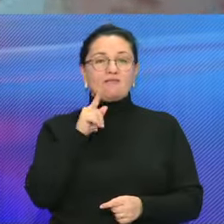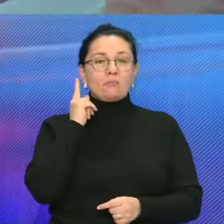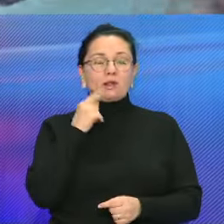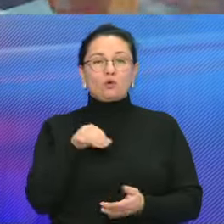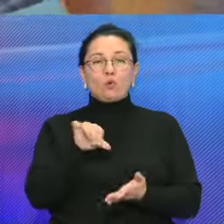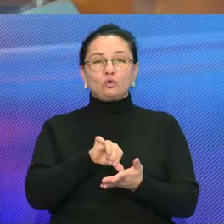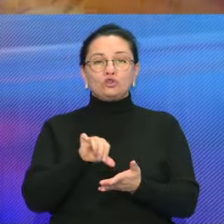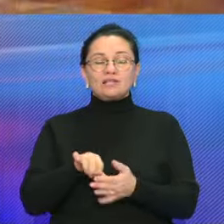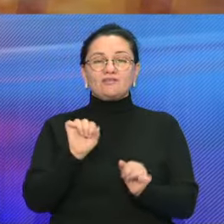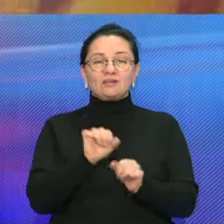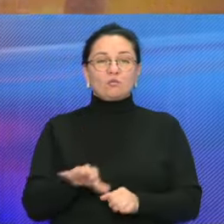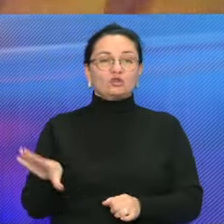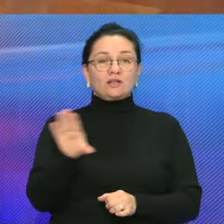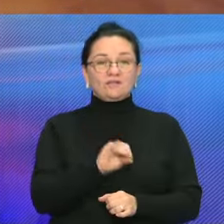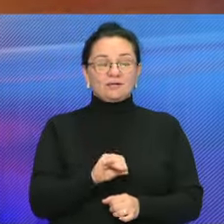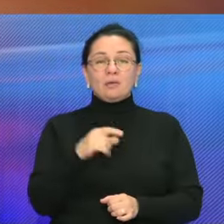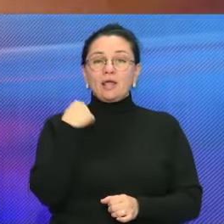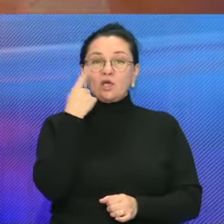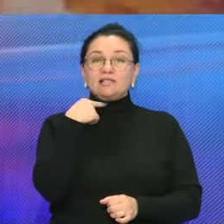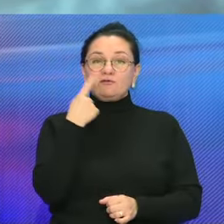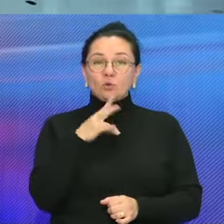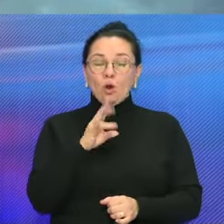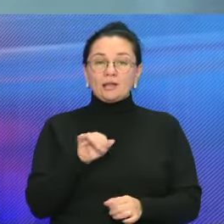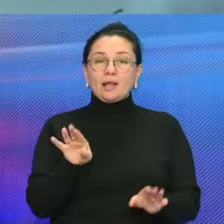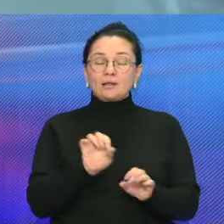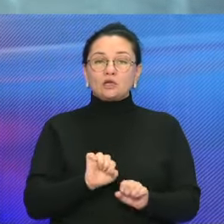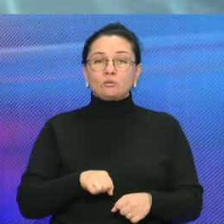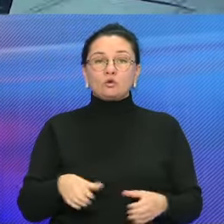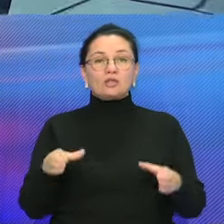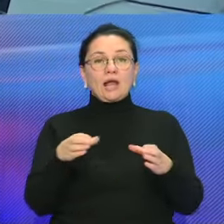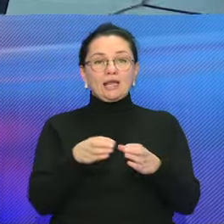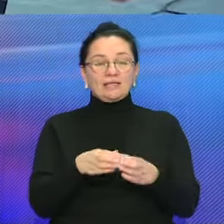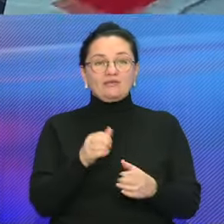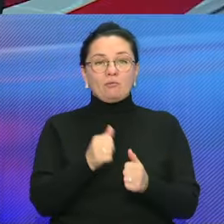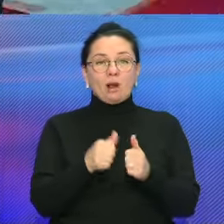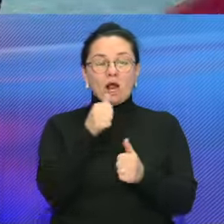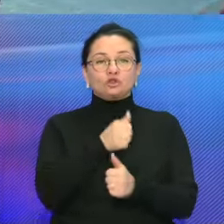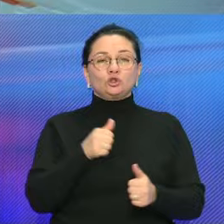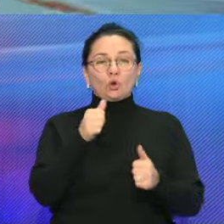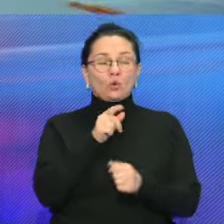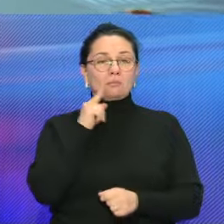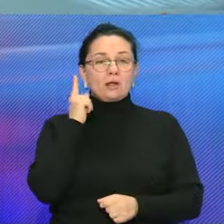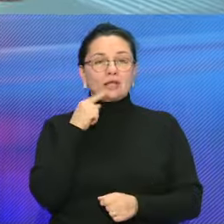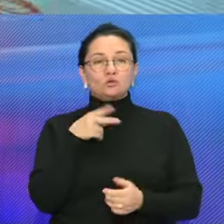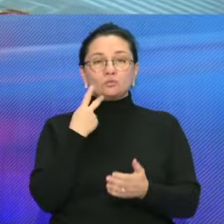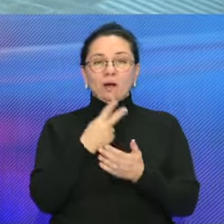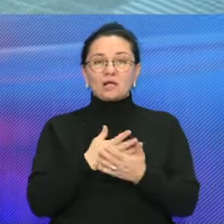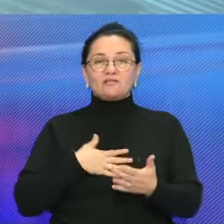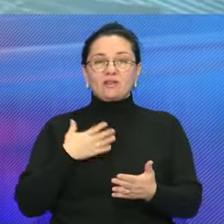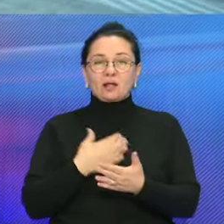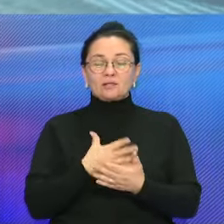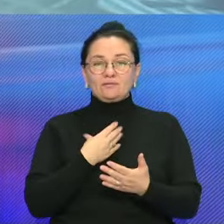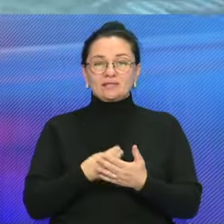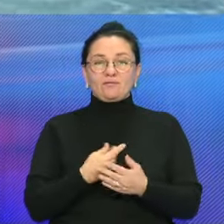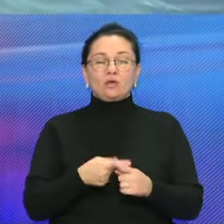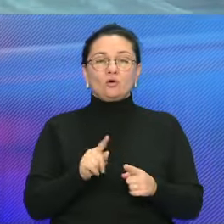Удельничать у им можно как индивидуально, так и у складе авторских коллективов. Каждый год молодь при нем не проявляет активность. Летость